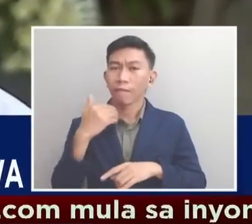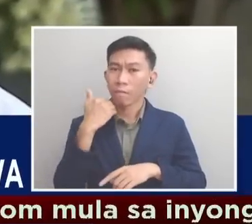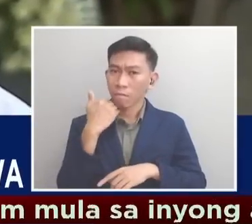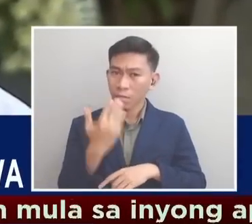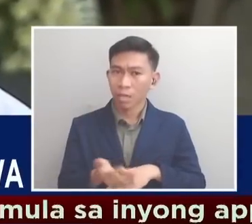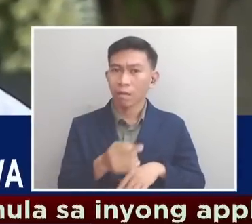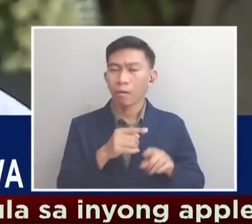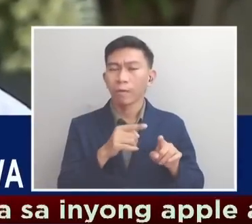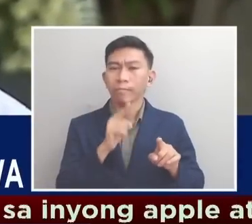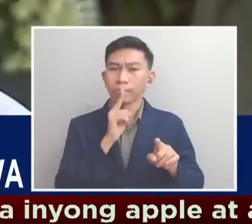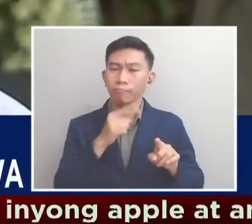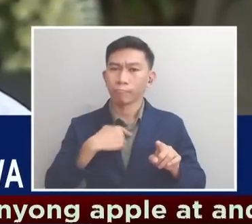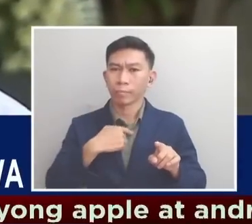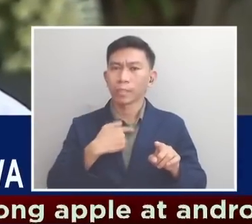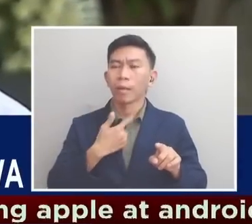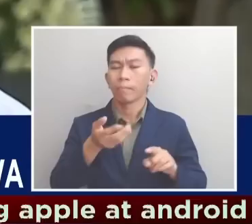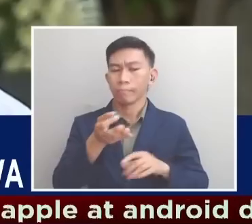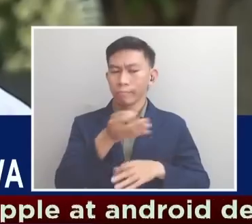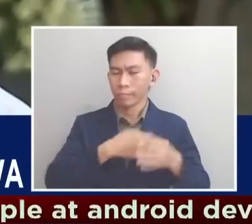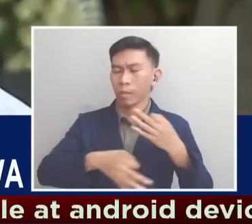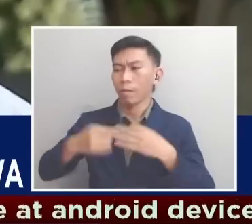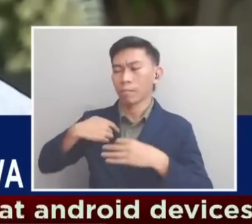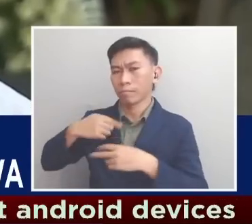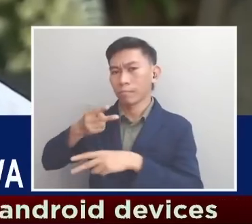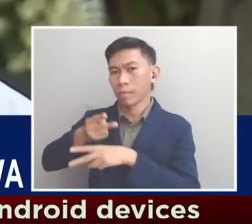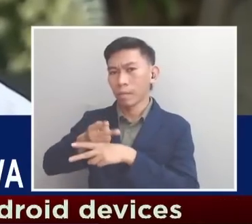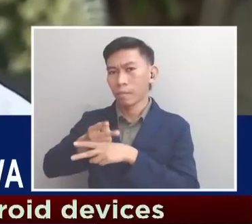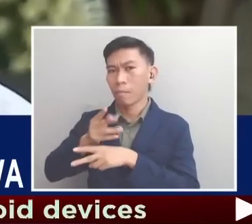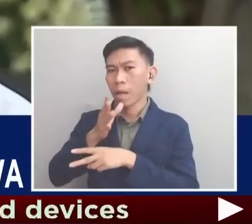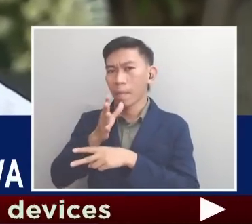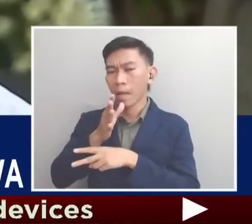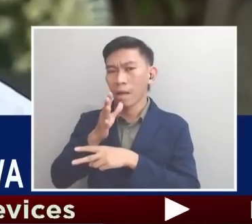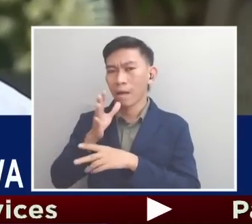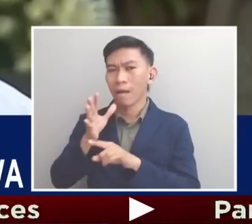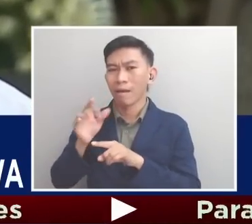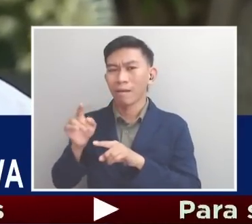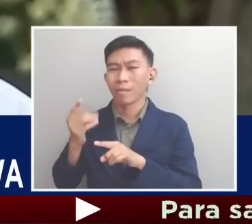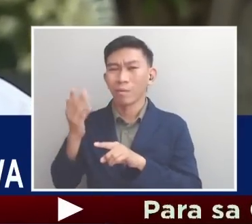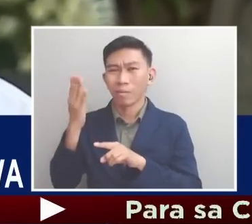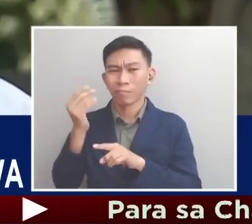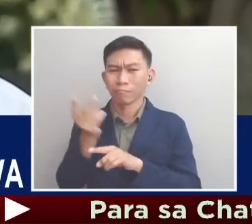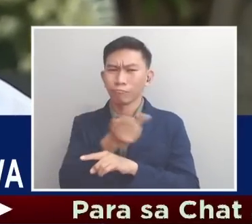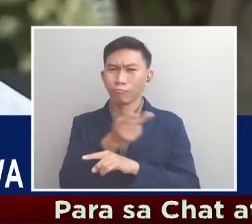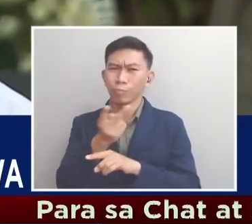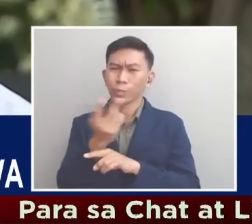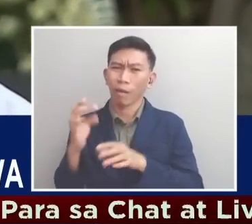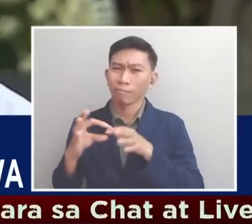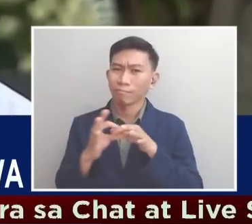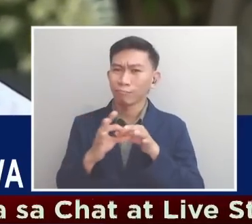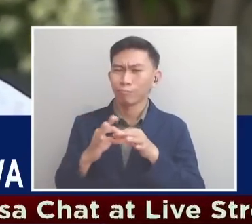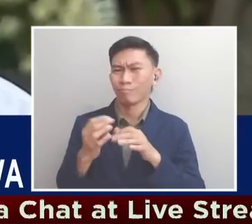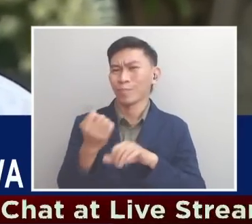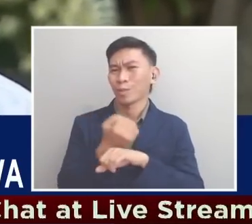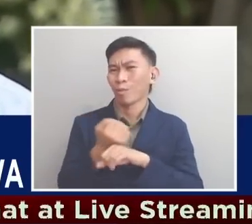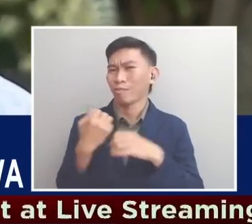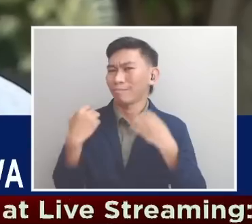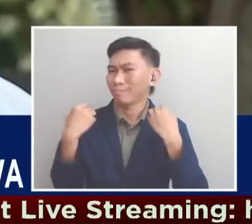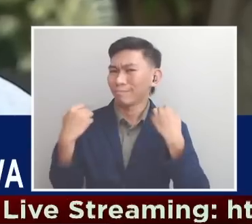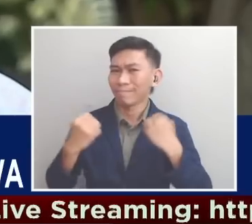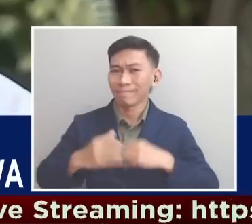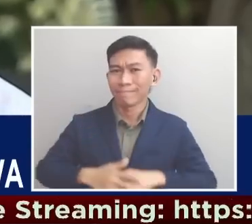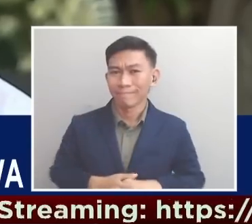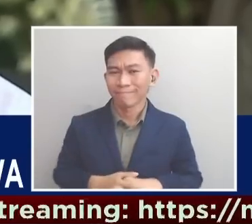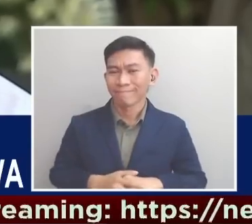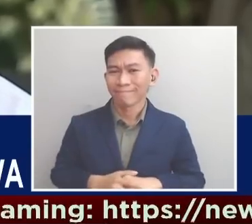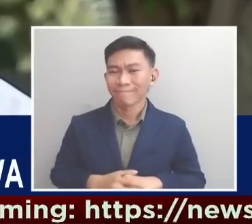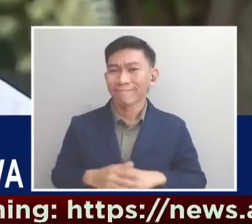alagaan ko po talaga si Mama sa bahay. Kasi yung bonding nilang dalawa po is very, ano rin po eh, very strong din po. So